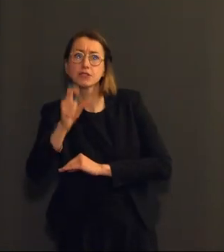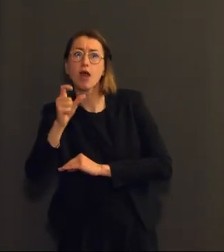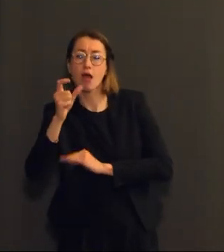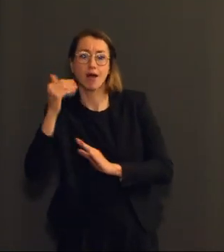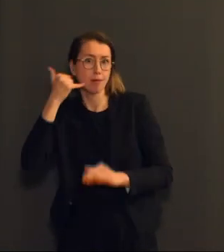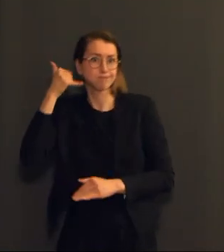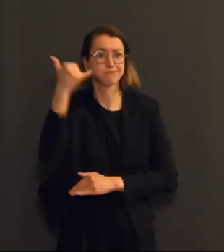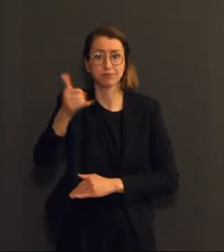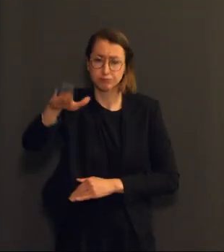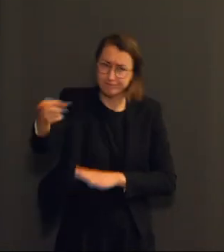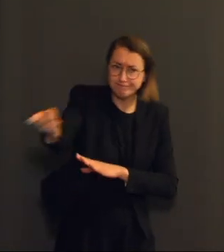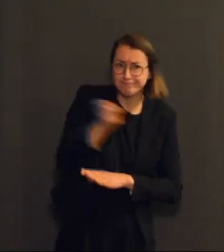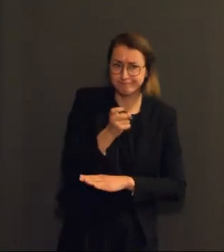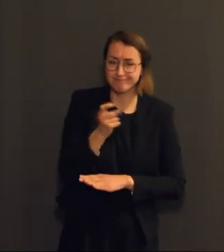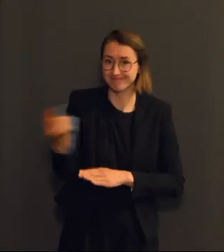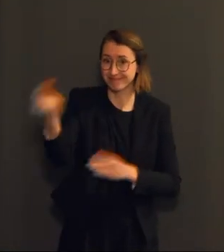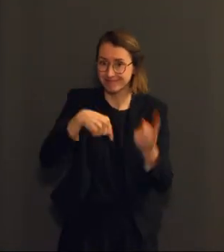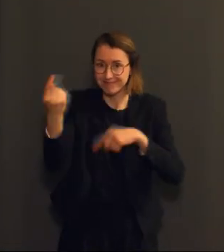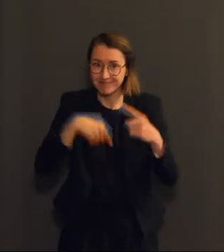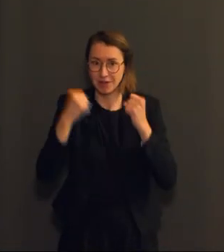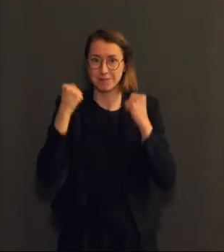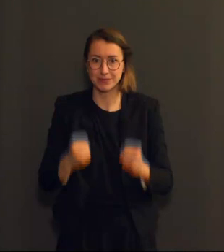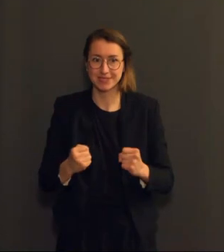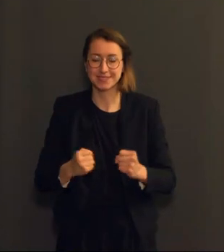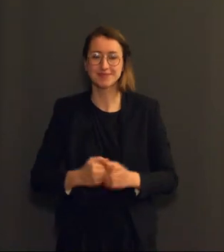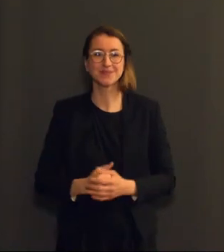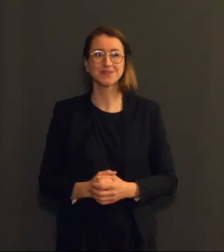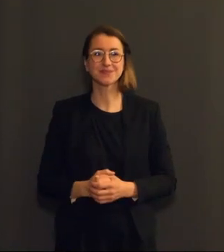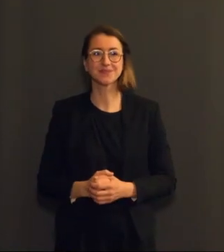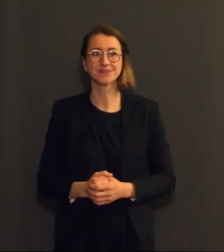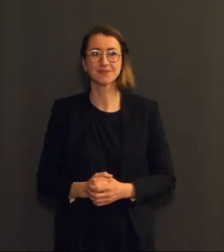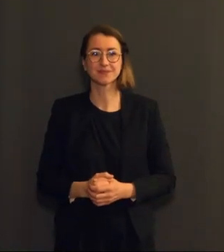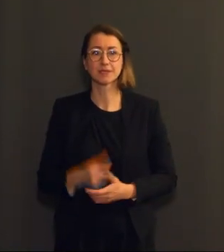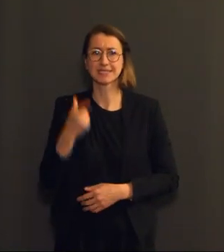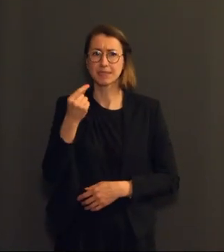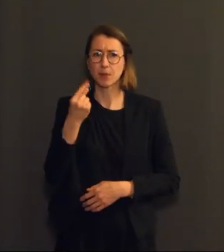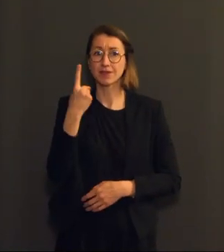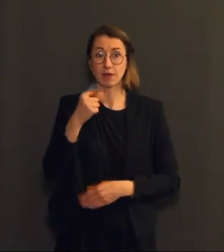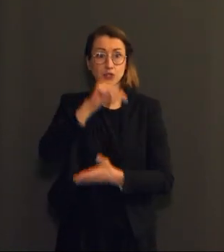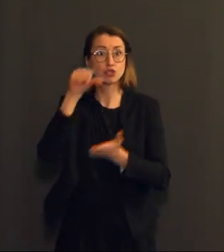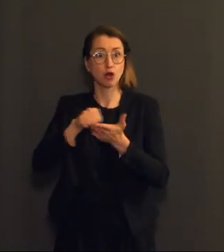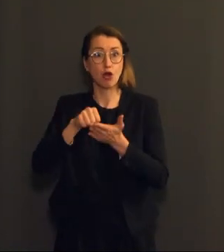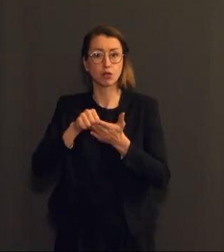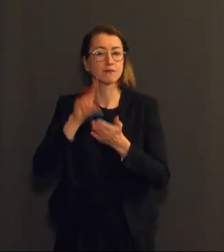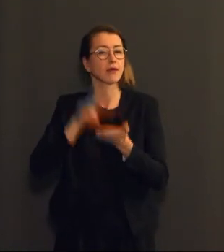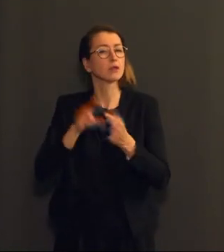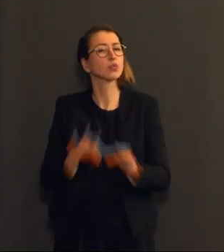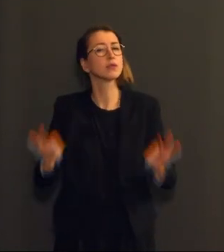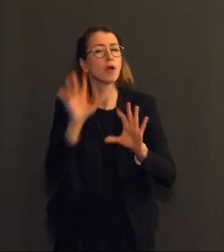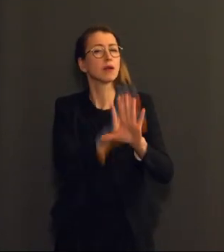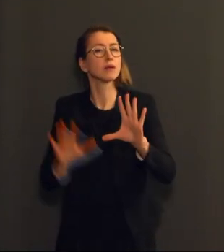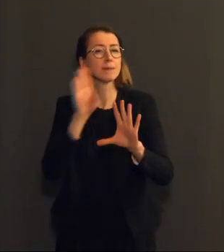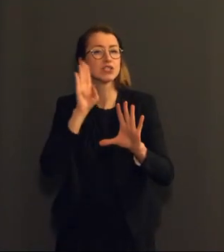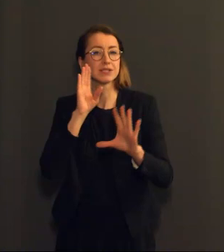71 centres sur 124 en Flandre, en Wallonie et en communauté germanophone ont déjà